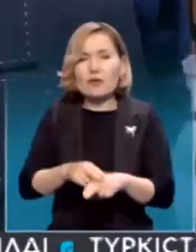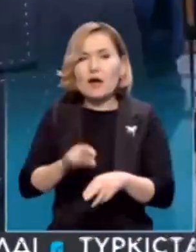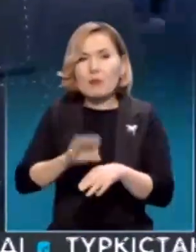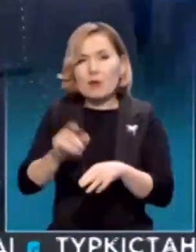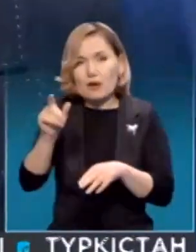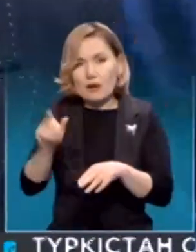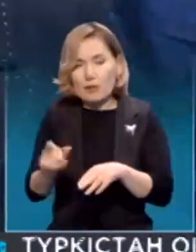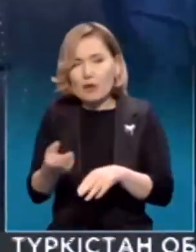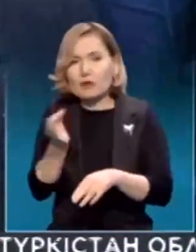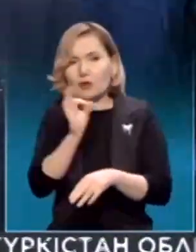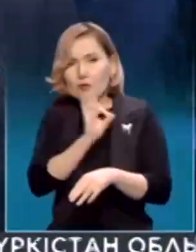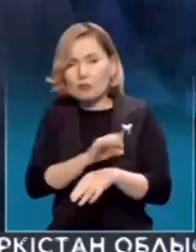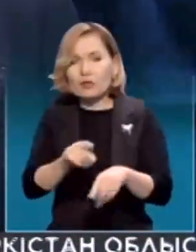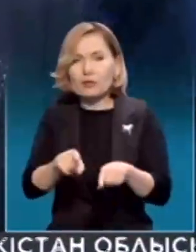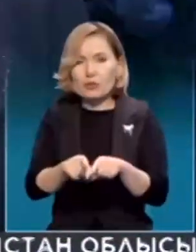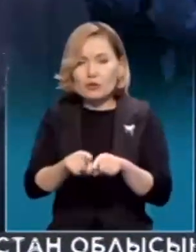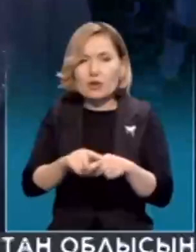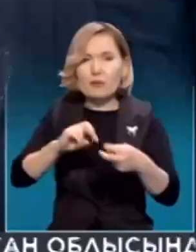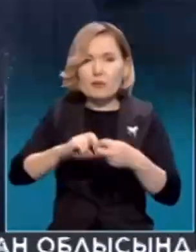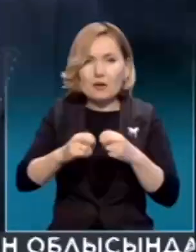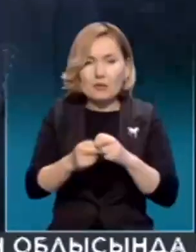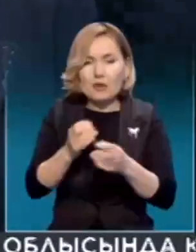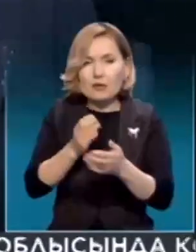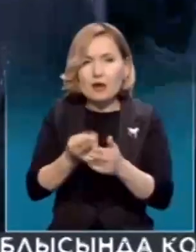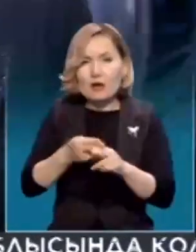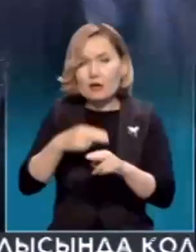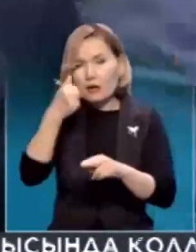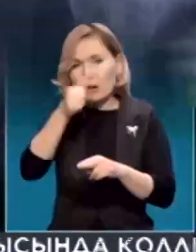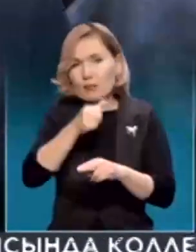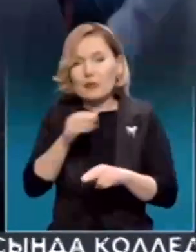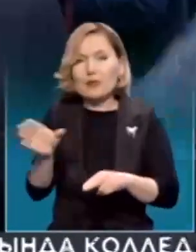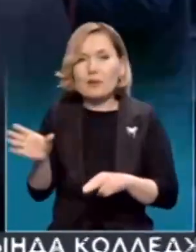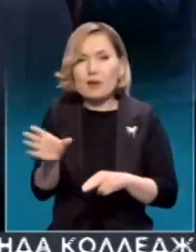цифрландыру мәселесі болып отыр. Биылдың аяғына дейін